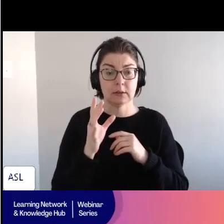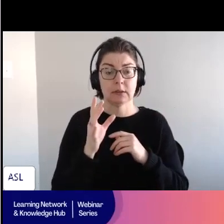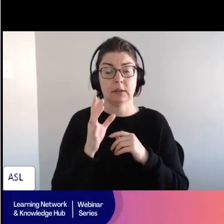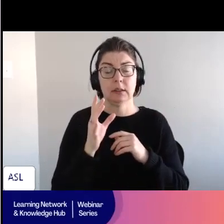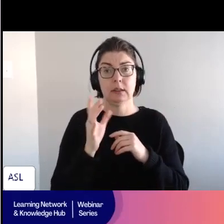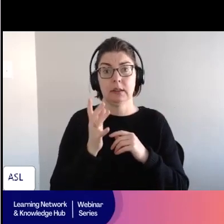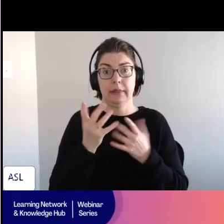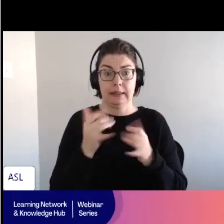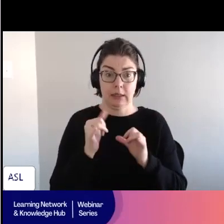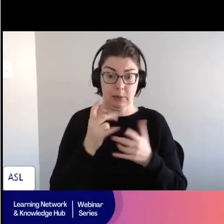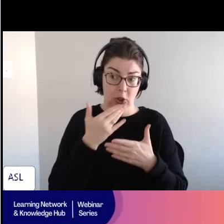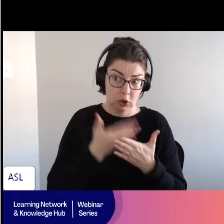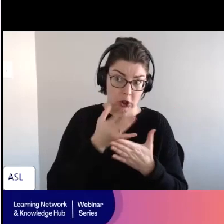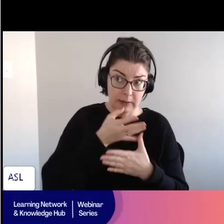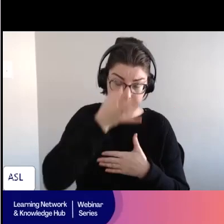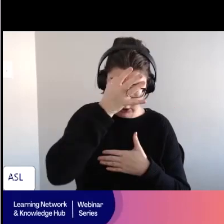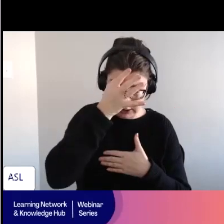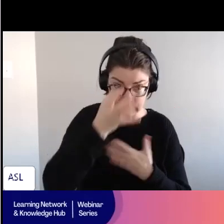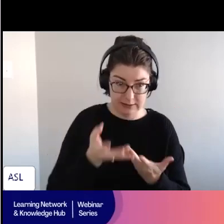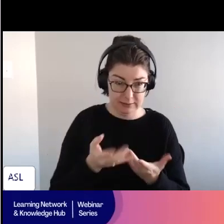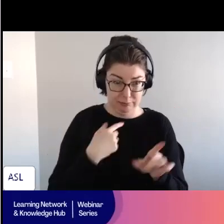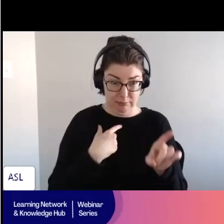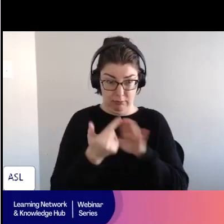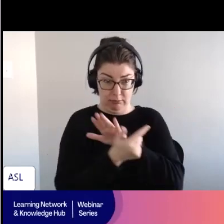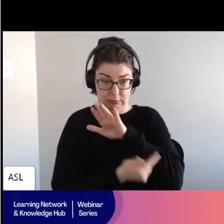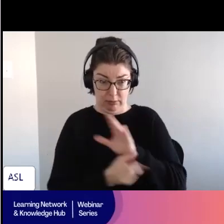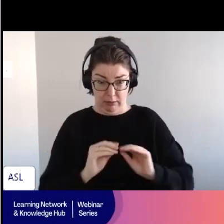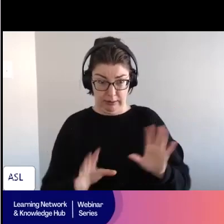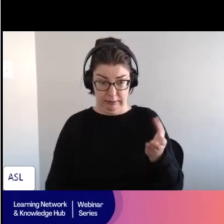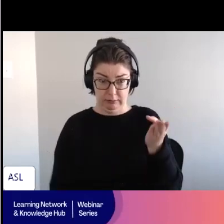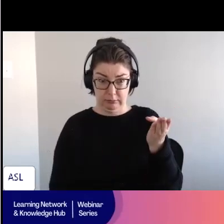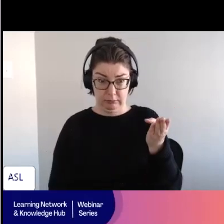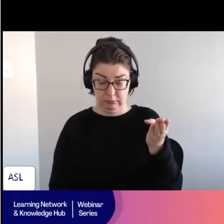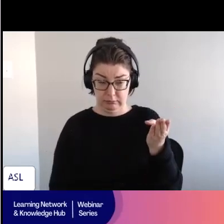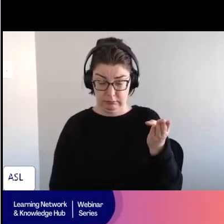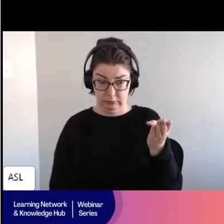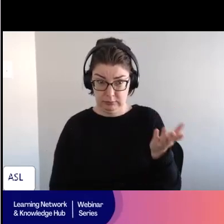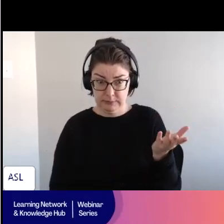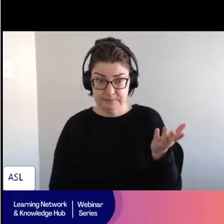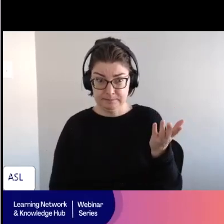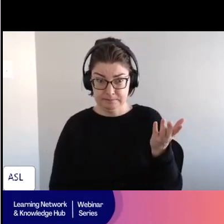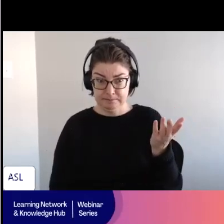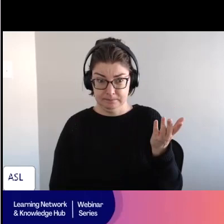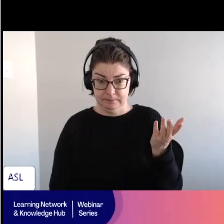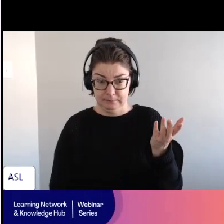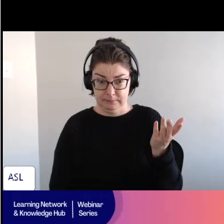violent et peut tout de même être un parent un bon parrain mais la législation